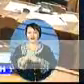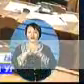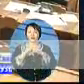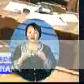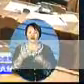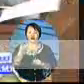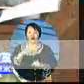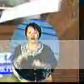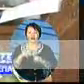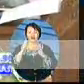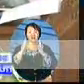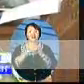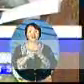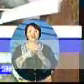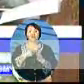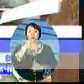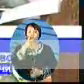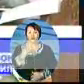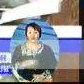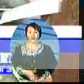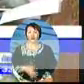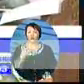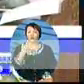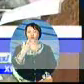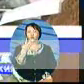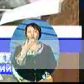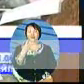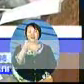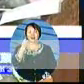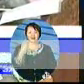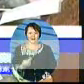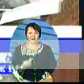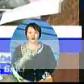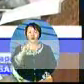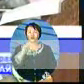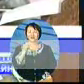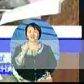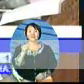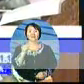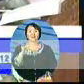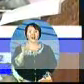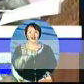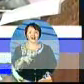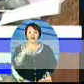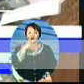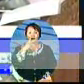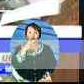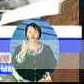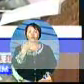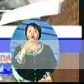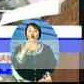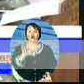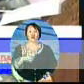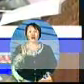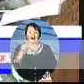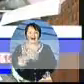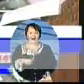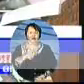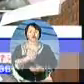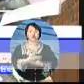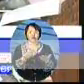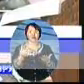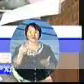сандлаа. 3-4-р цахилгаан станцын хүчин чадал бол онлын хувьд бол Улаанбаатар хотод хүрч байгаа. А ганцхан хэрэглэгчтэй